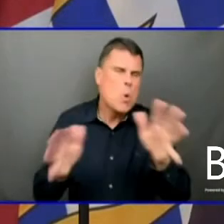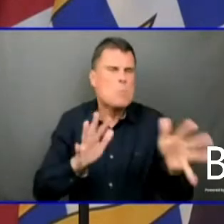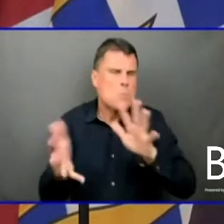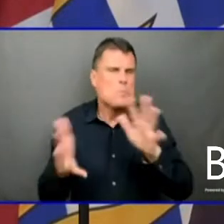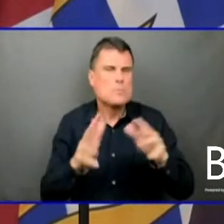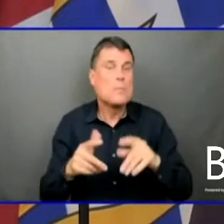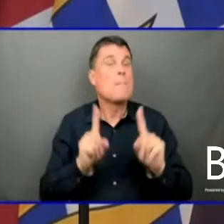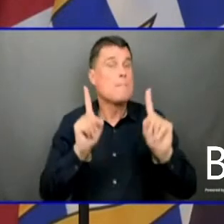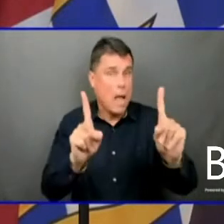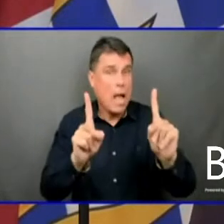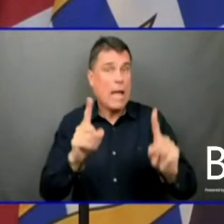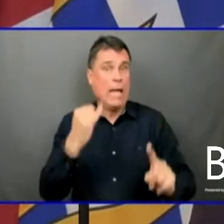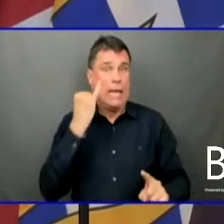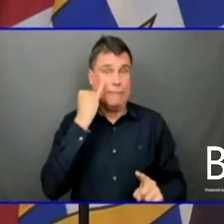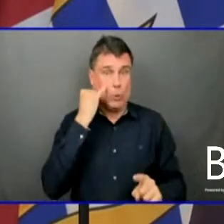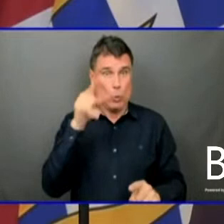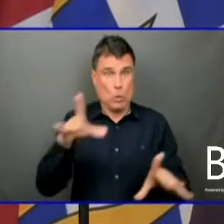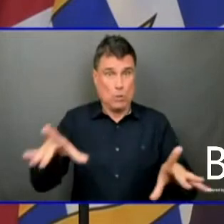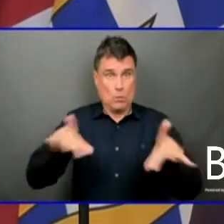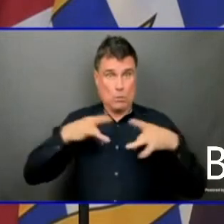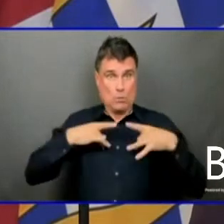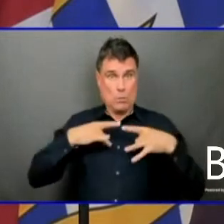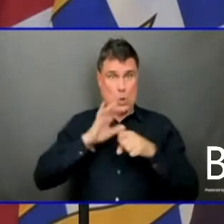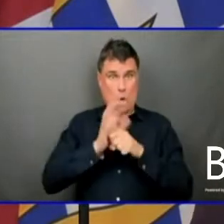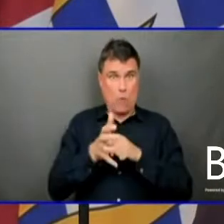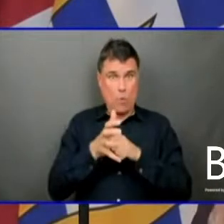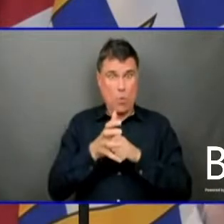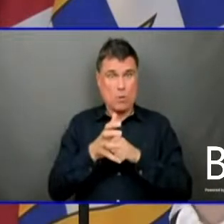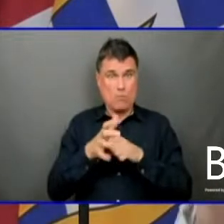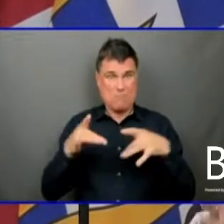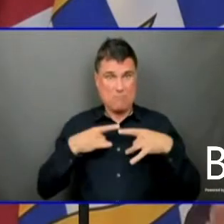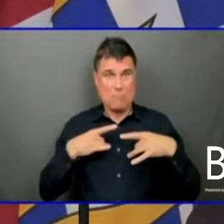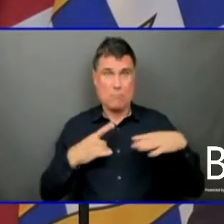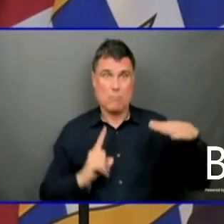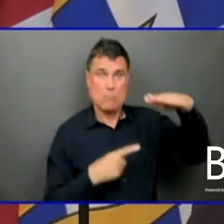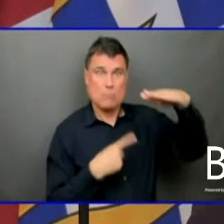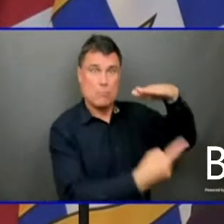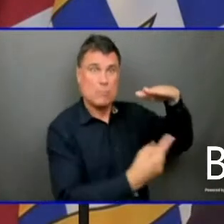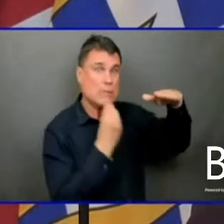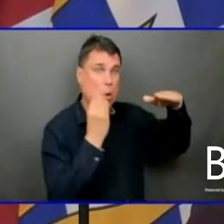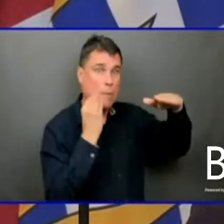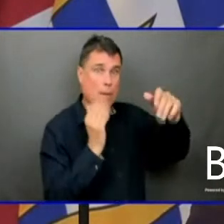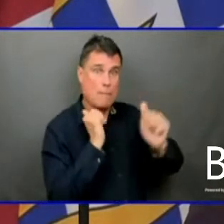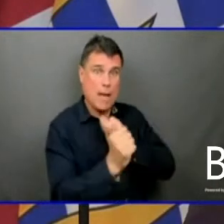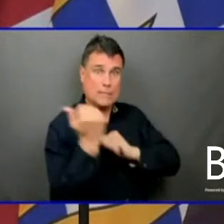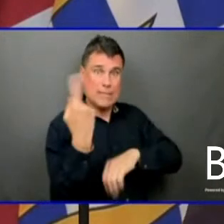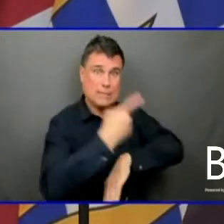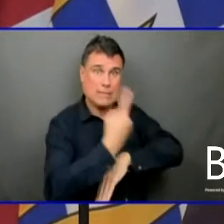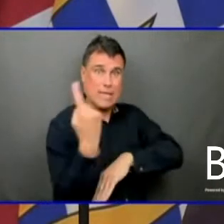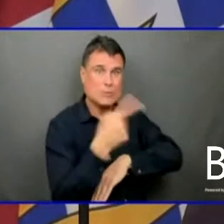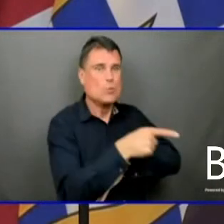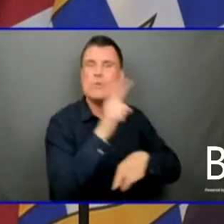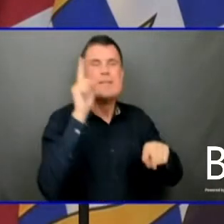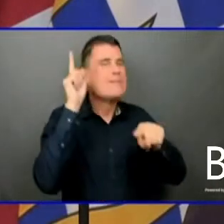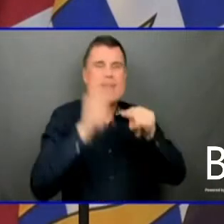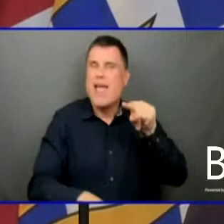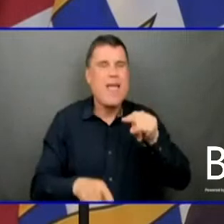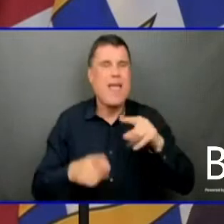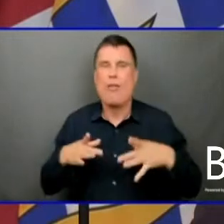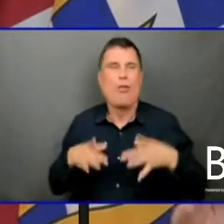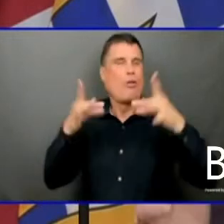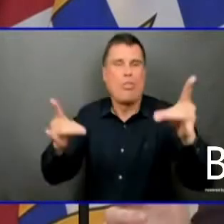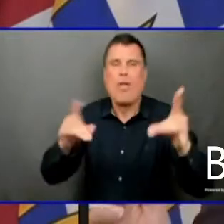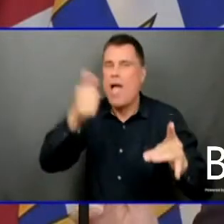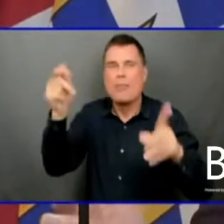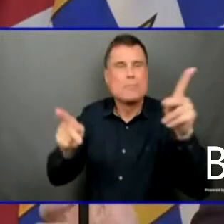10 days, you're no longer infectious. 那么同时呢，他说你感染10天以后，你就不会再传染给其